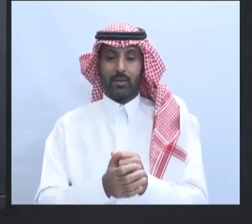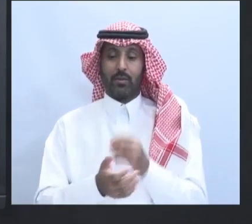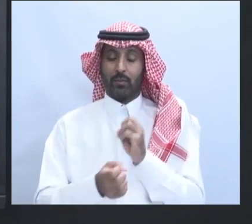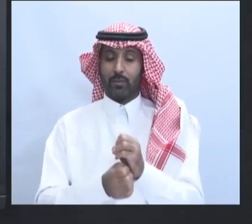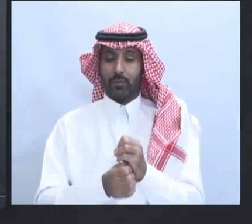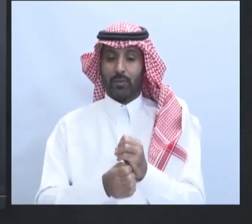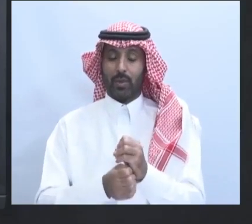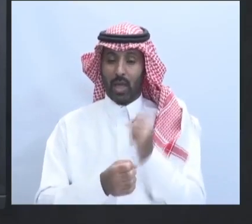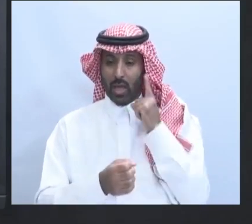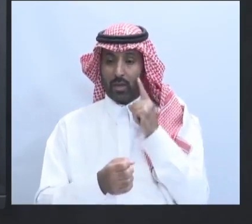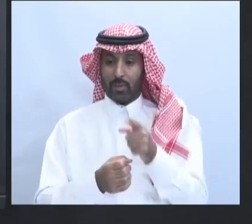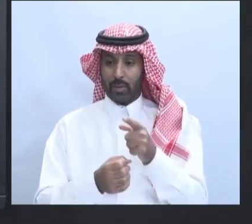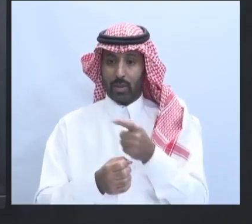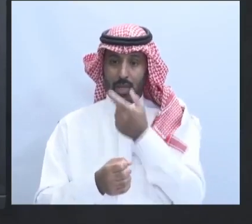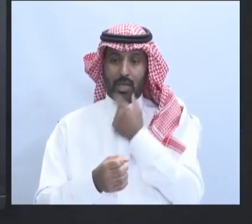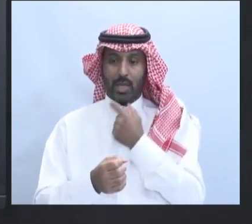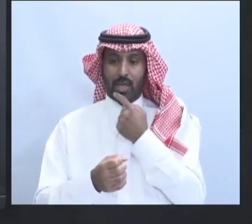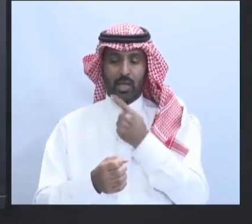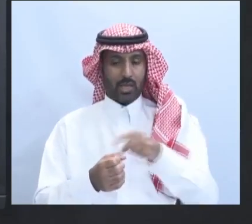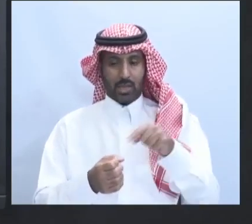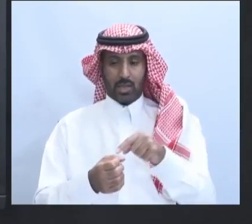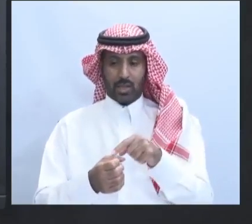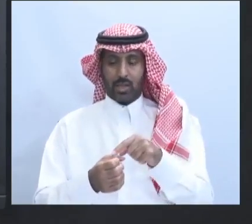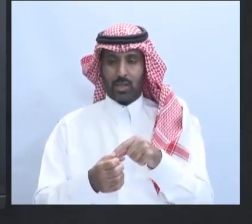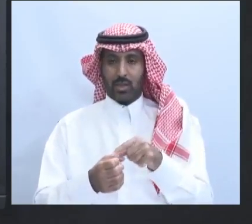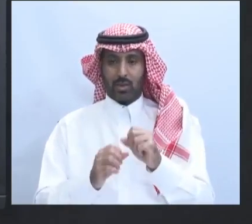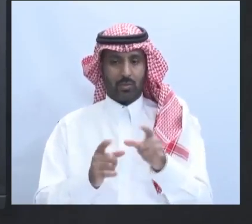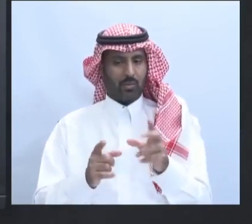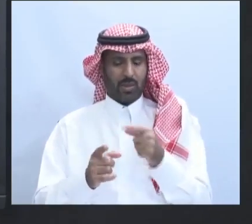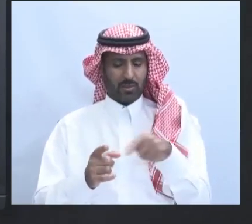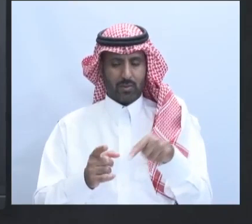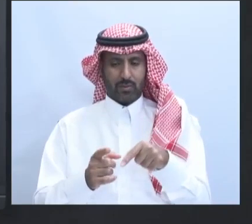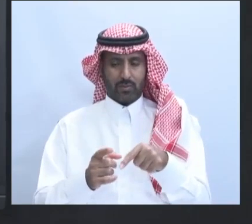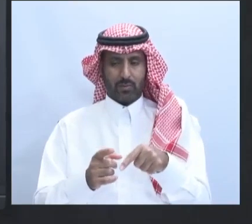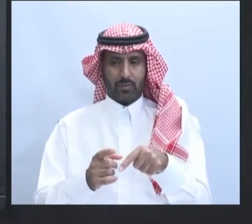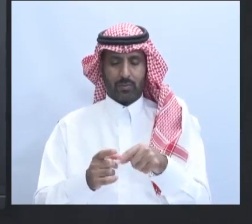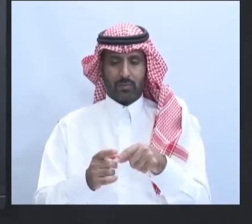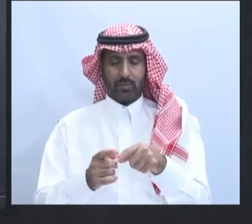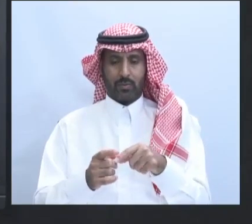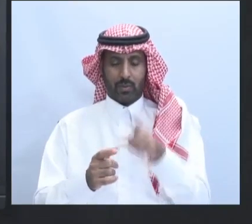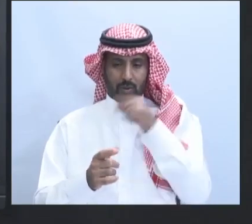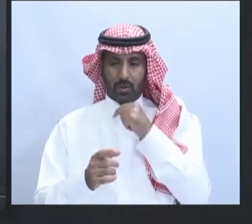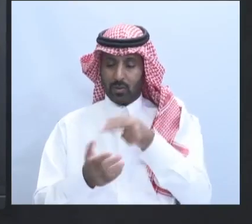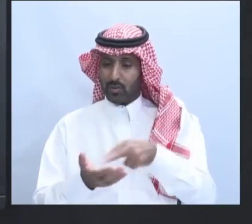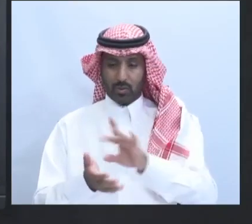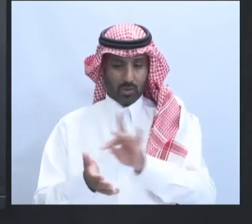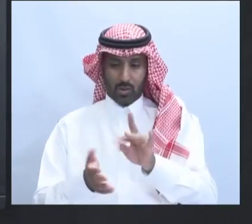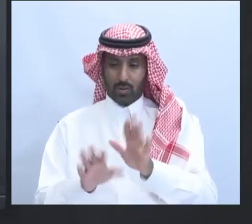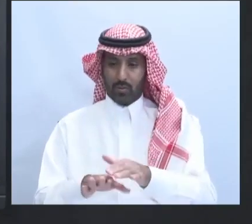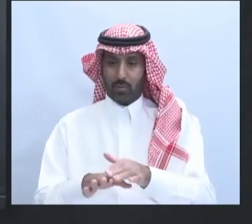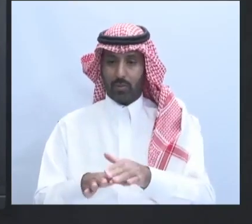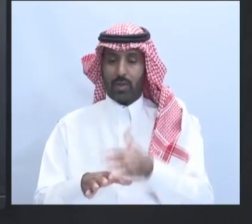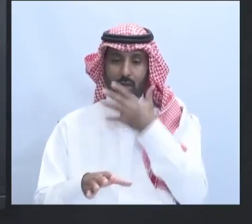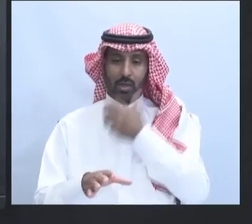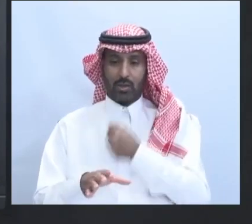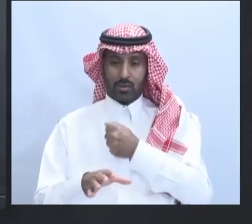اما اذا علمت انه لا يصح لم يتبين لك صحته فالواجب عليك ان تمسك لان النبي